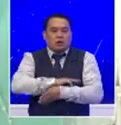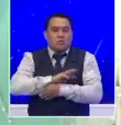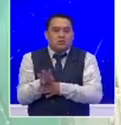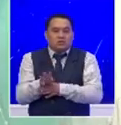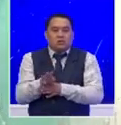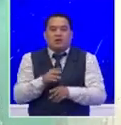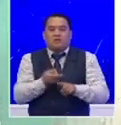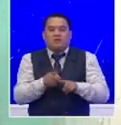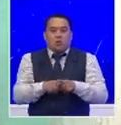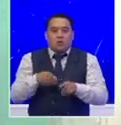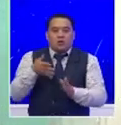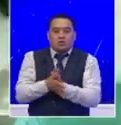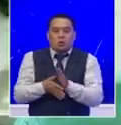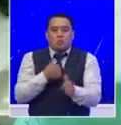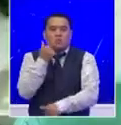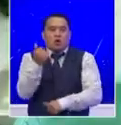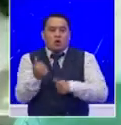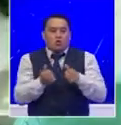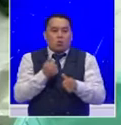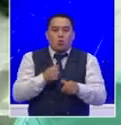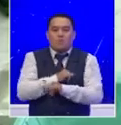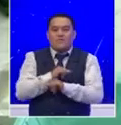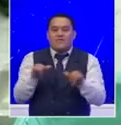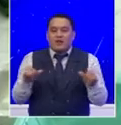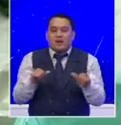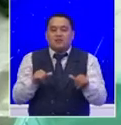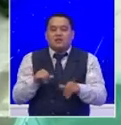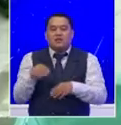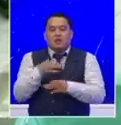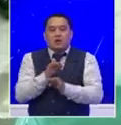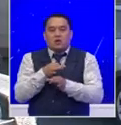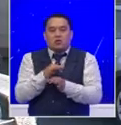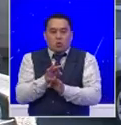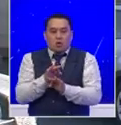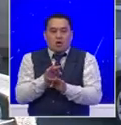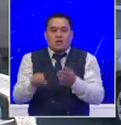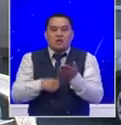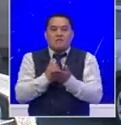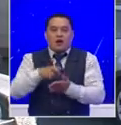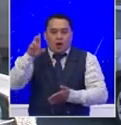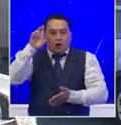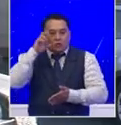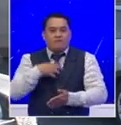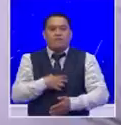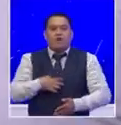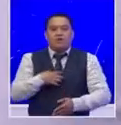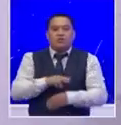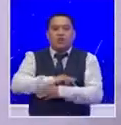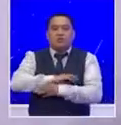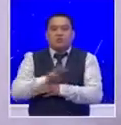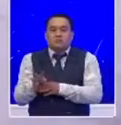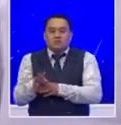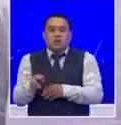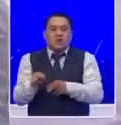поставками реагентов и расходных материалов, увеличить количество и мощности ПЦР-лаборатории. Также глава государства отметил важность обеспечения